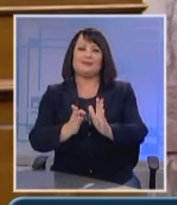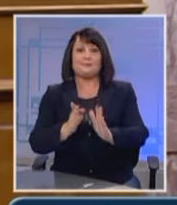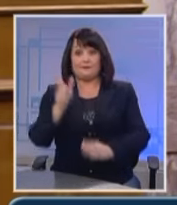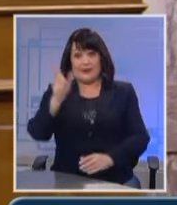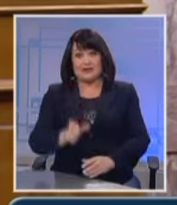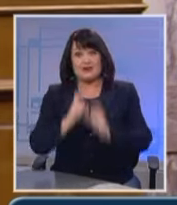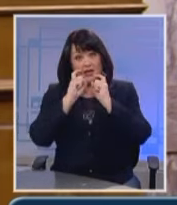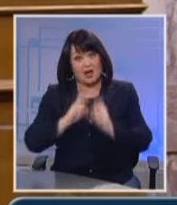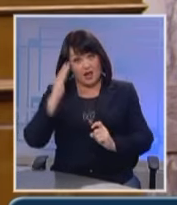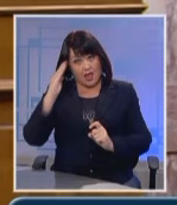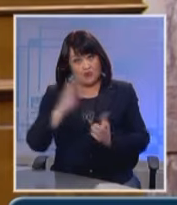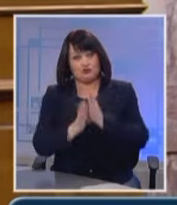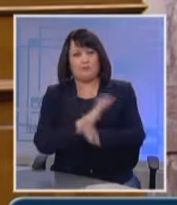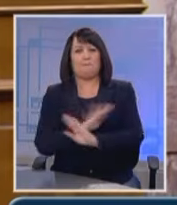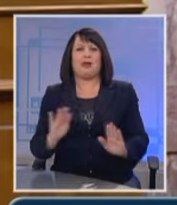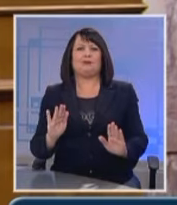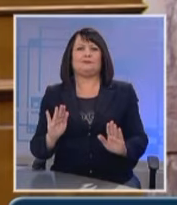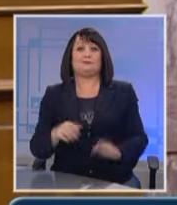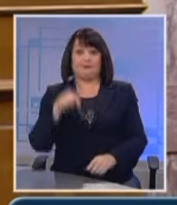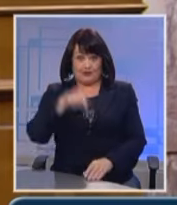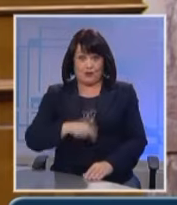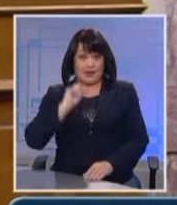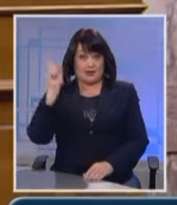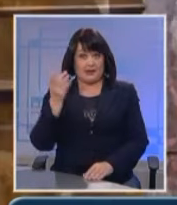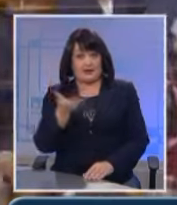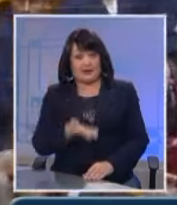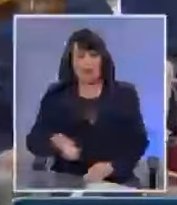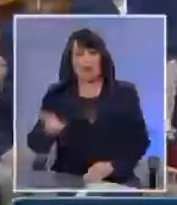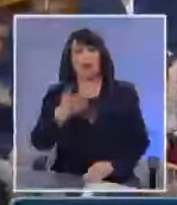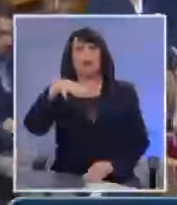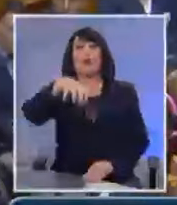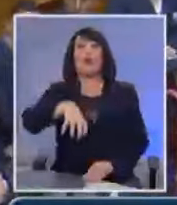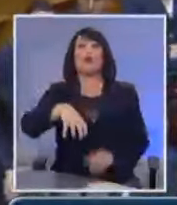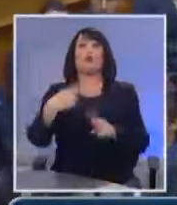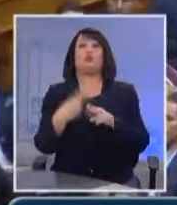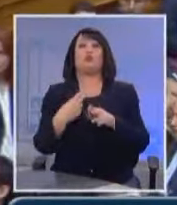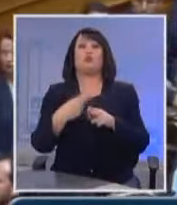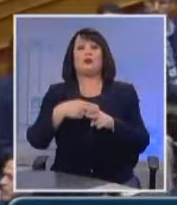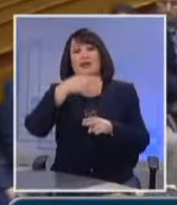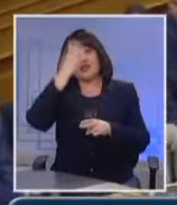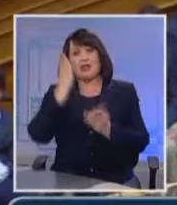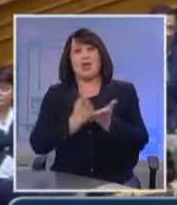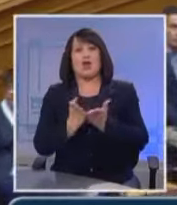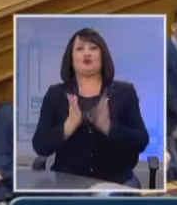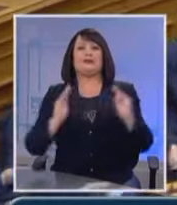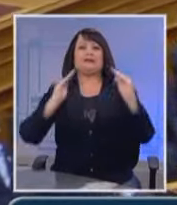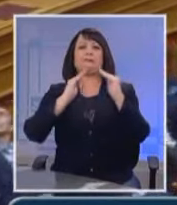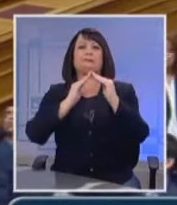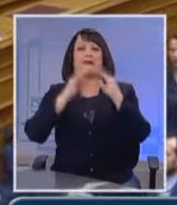το χρέος σας. Μέσα σε αυτή λοιπόν την εκδήλωση, σε αυτό τον ιερό χώρο, σε αυτό το λίκνο της